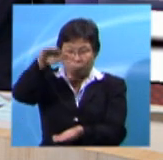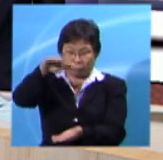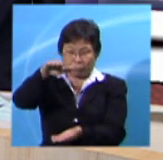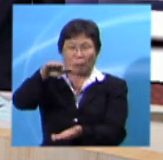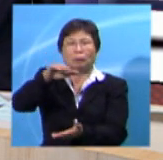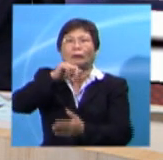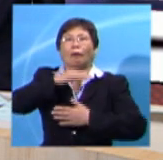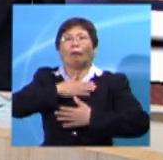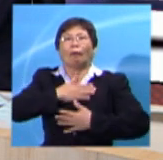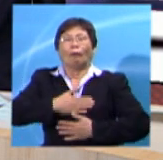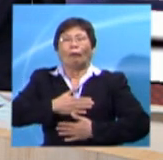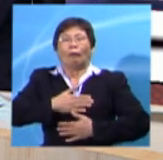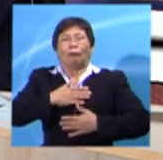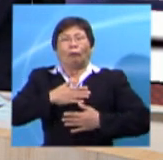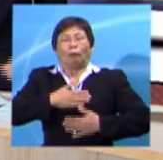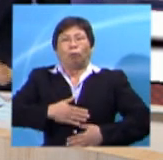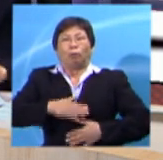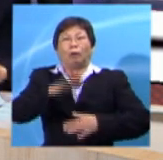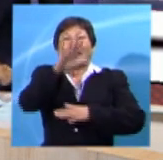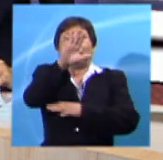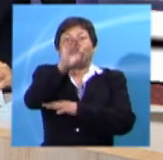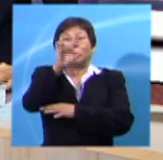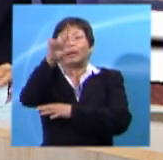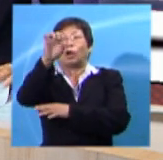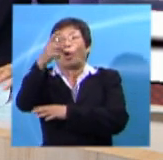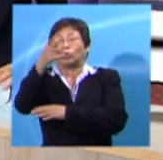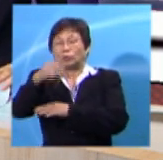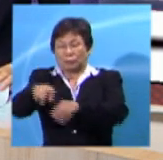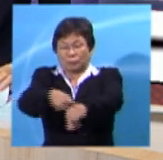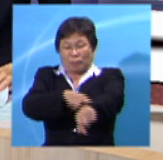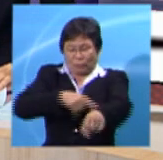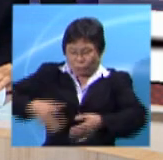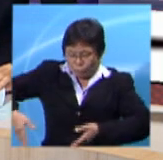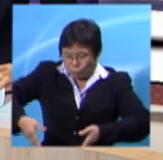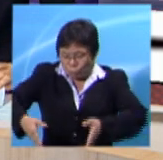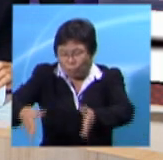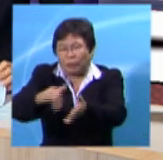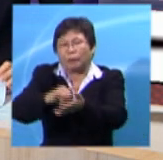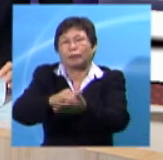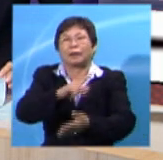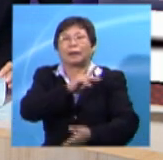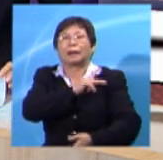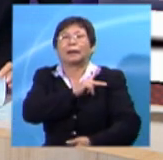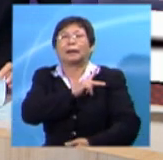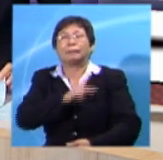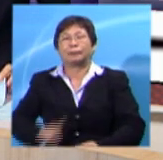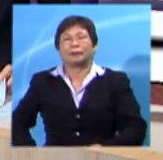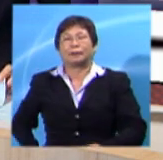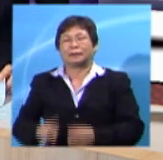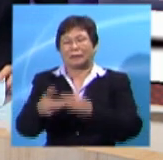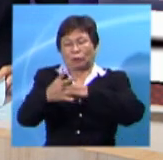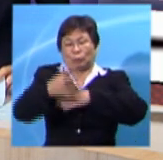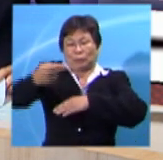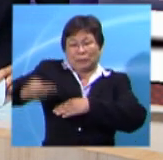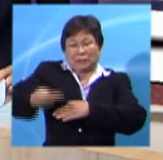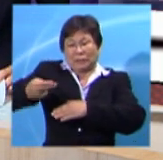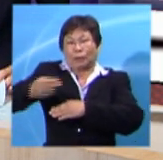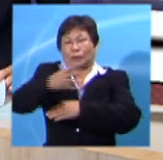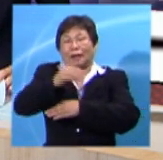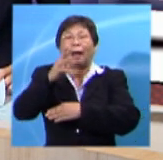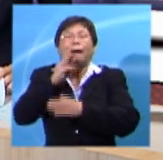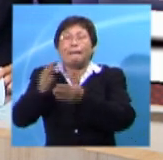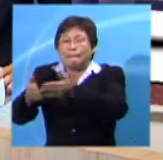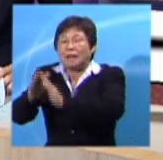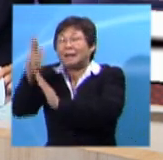melegakan pengendali lima buah Loji di sepanjang sungai tersebut Kementerian tenaga teknologi hijau dan air kat meminta